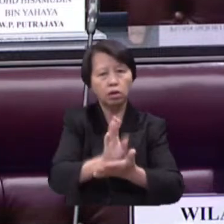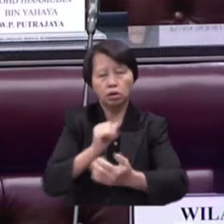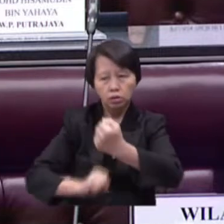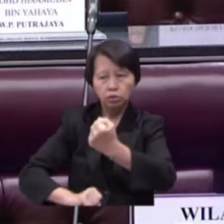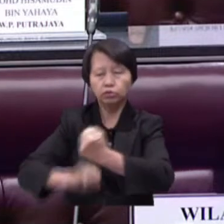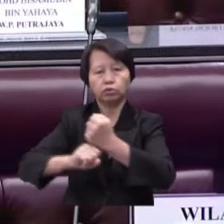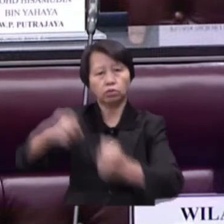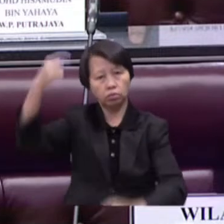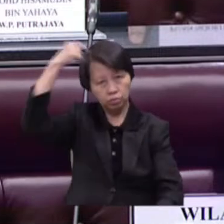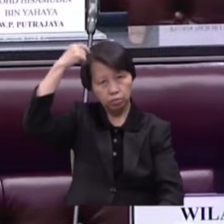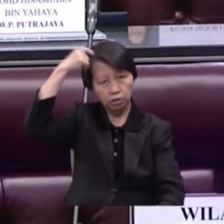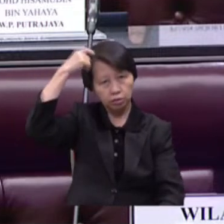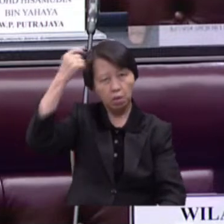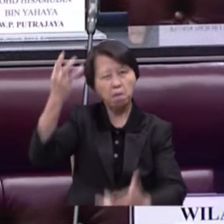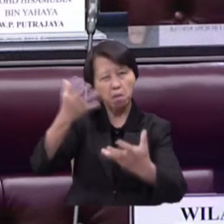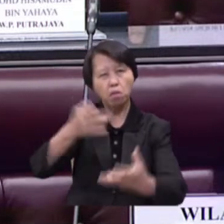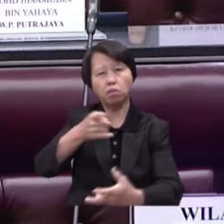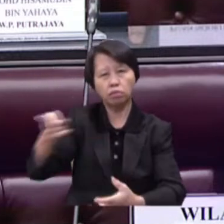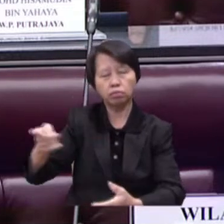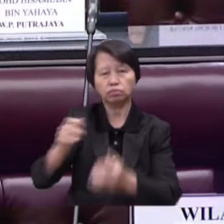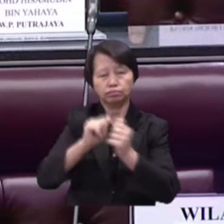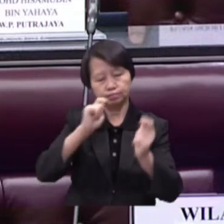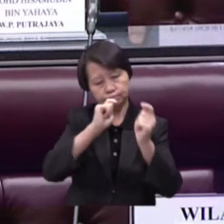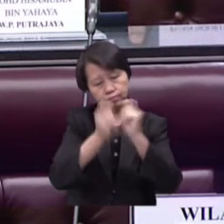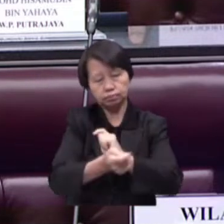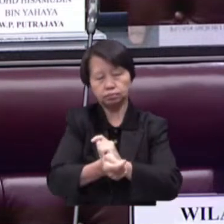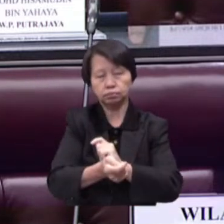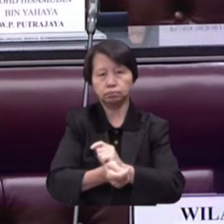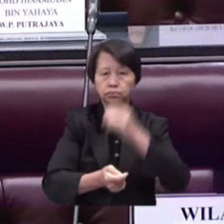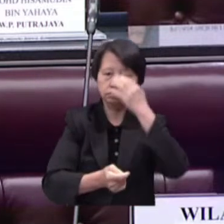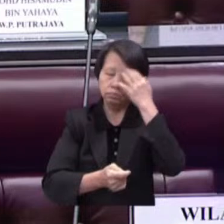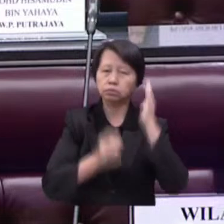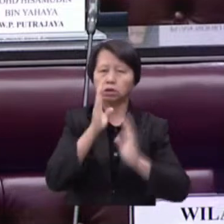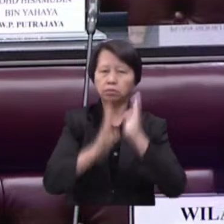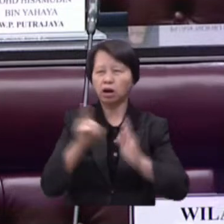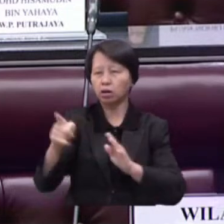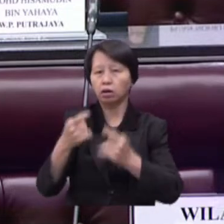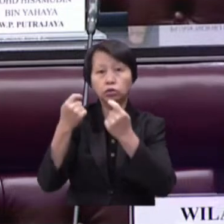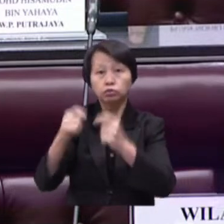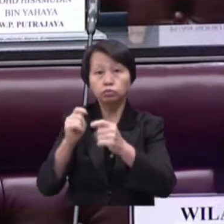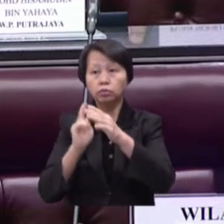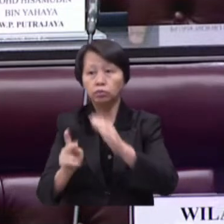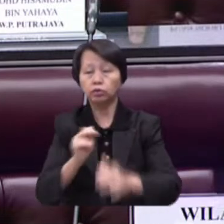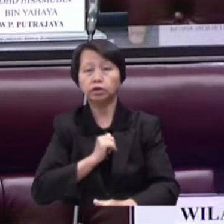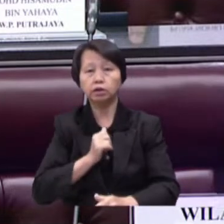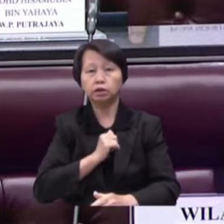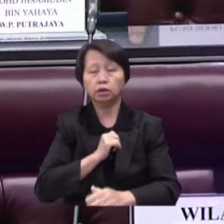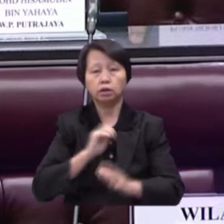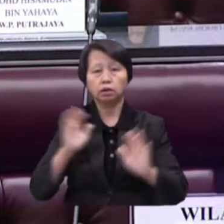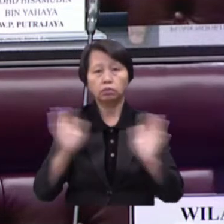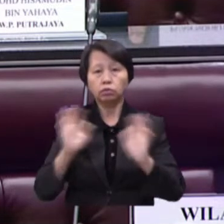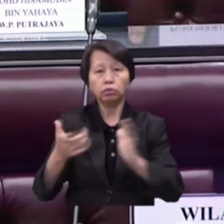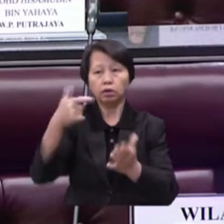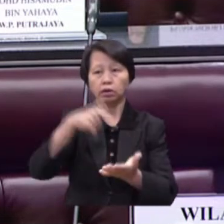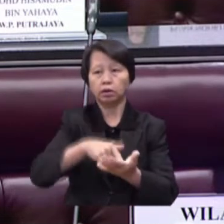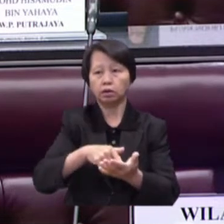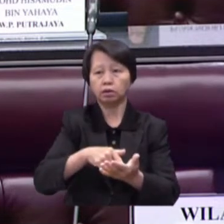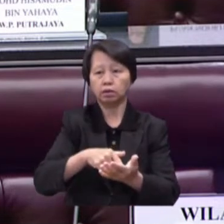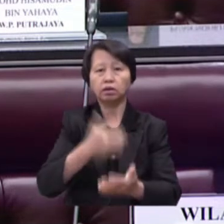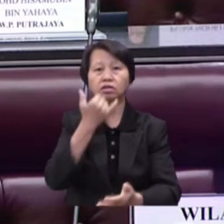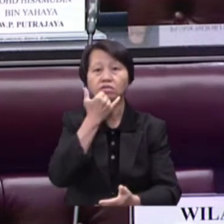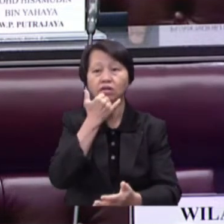sokongan mental dengan Pinang ini perlakuan cuman bunuh diri bukan bukan lagi satu